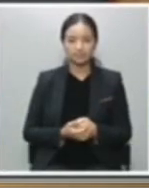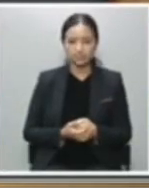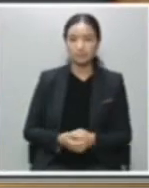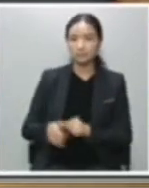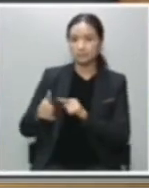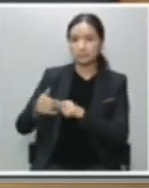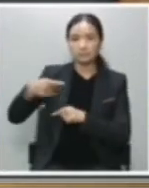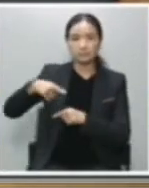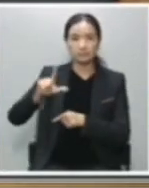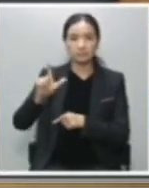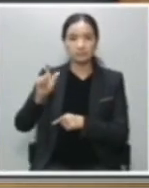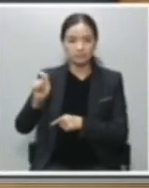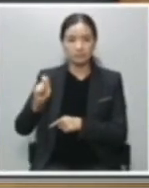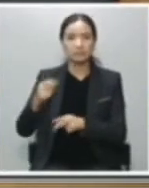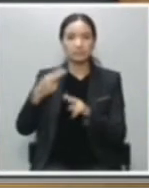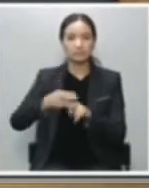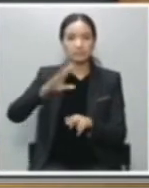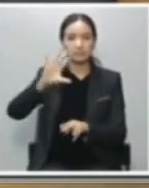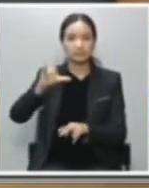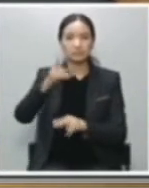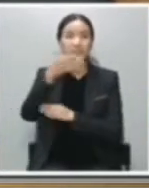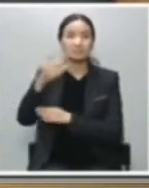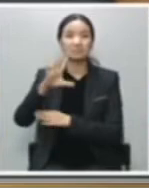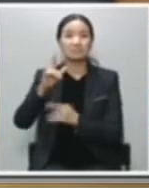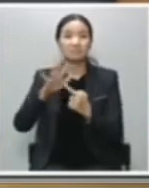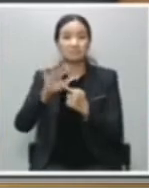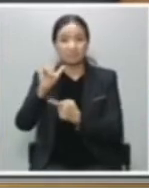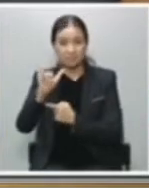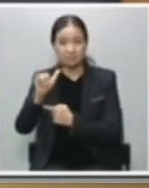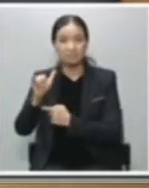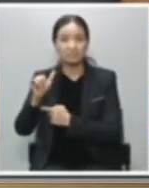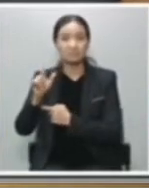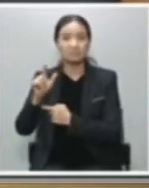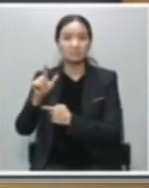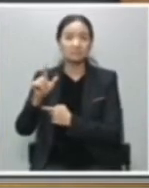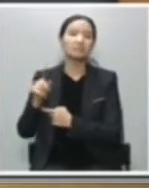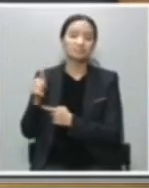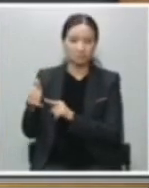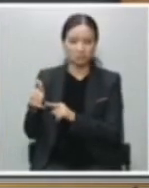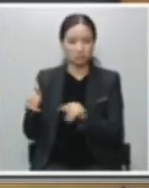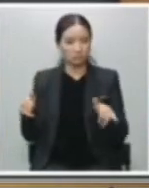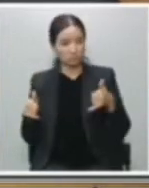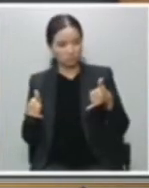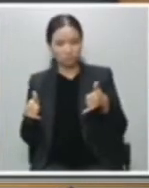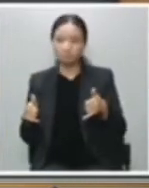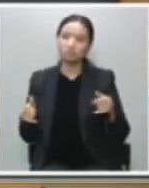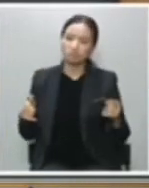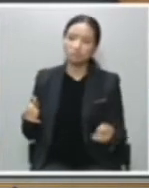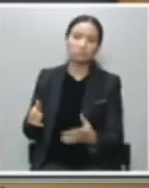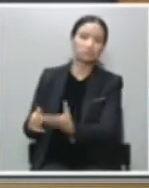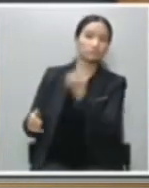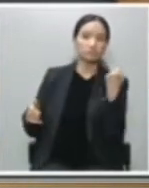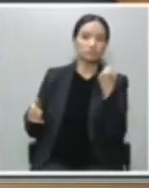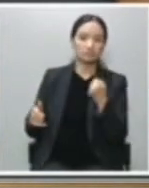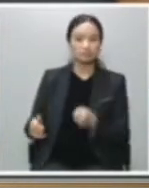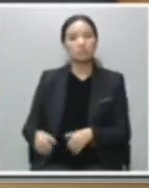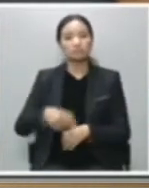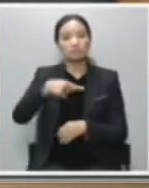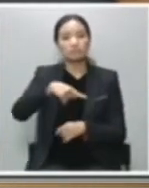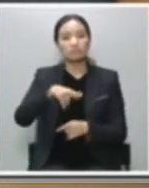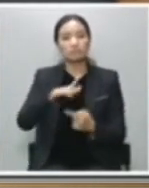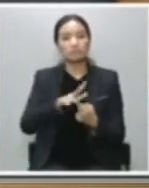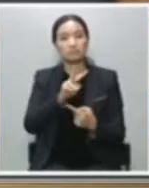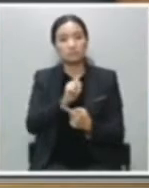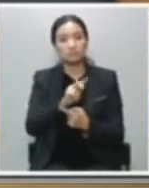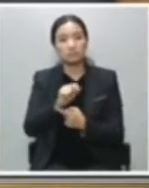ชายชุนวันที่ปฏิวัติโดยพลเอกสุนทรคงสมพงษ์รุ่นพลตำรวจโทพันตำรวจโทด็อกเตอ